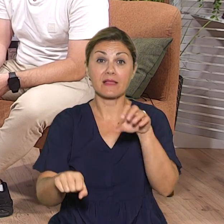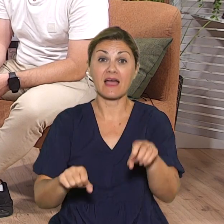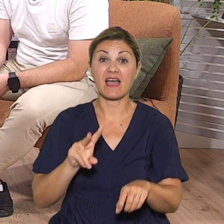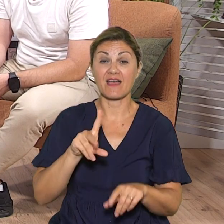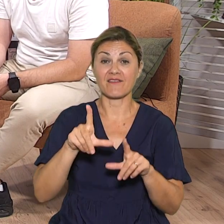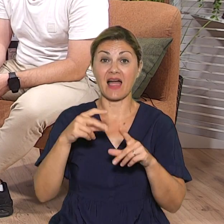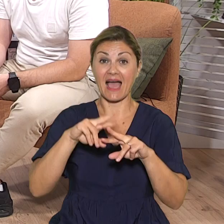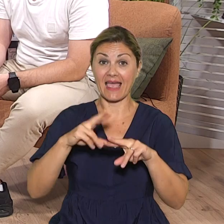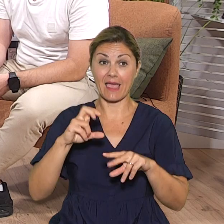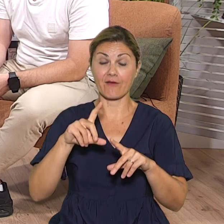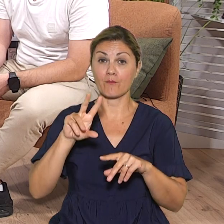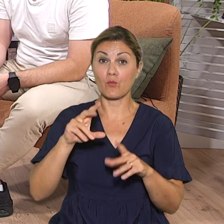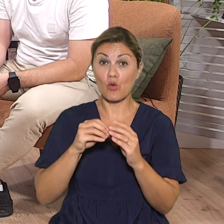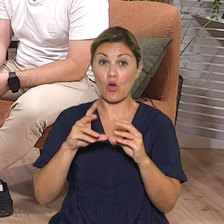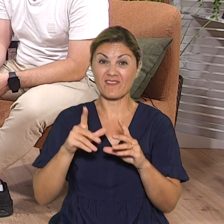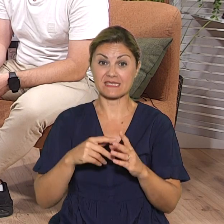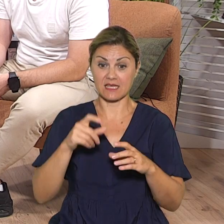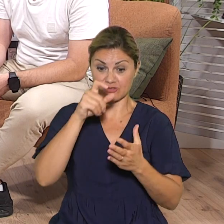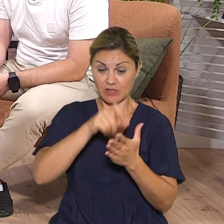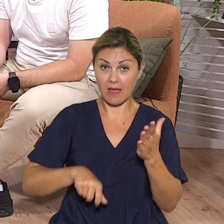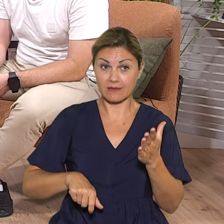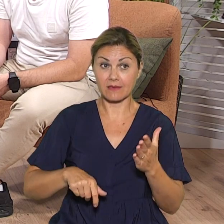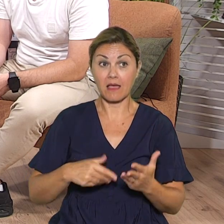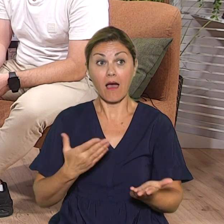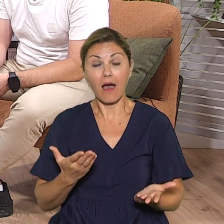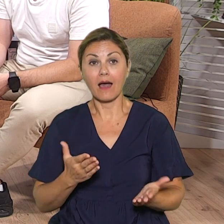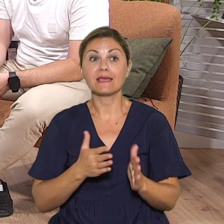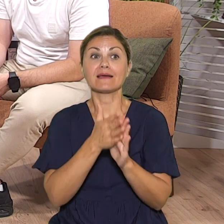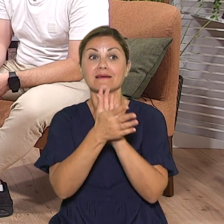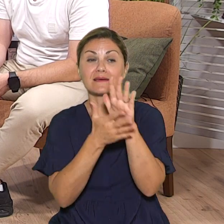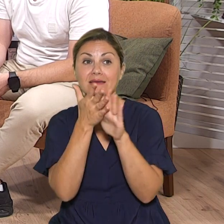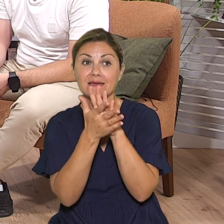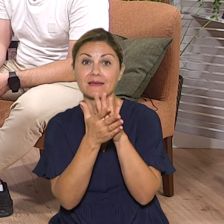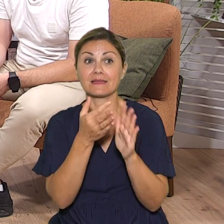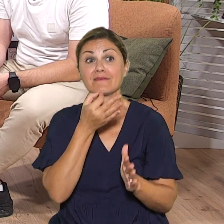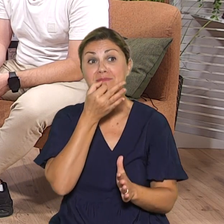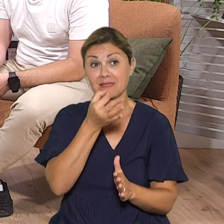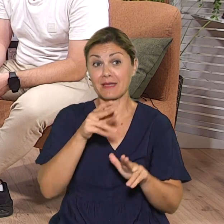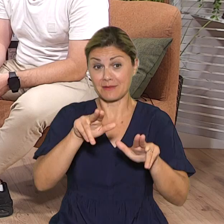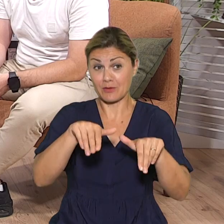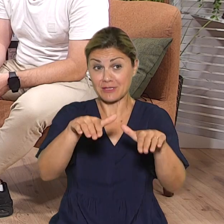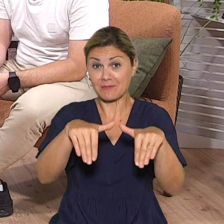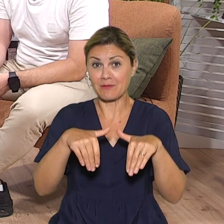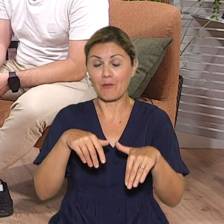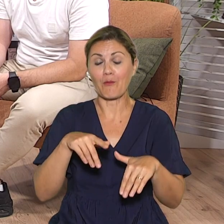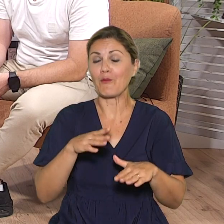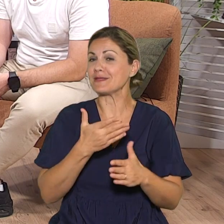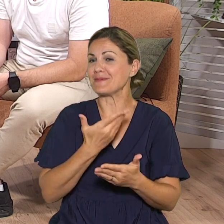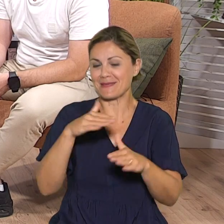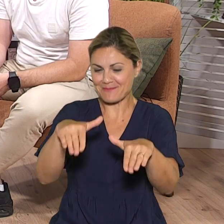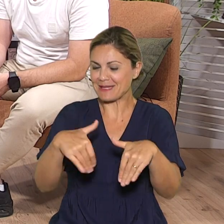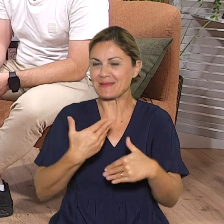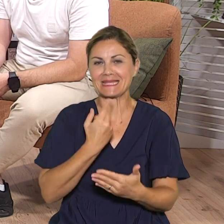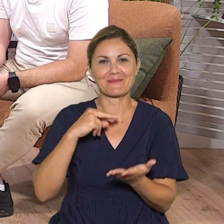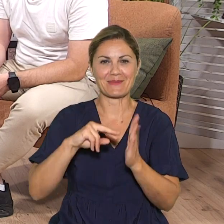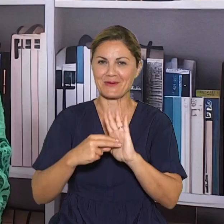Bukovca, i tada sam ja vidjela nadređene iz te udruge i zamolila sam da li bi me primili. I oni su mene